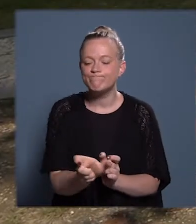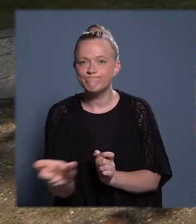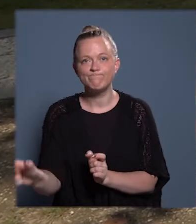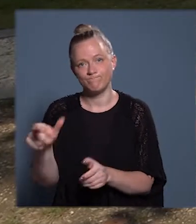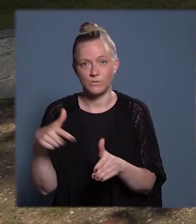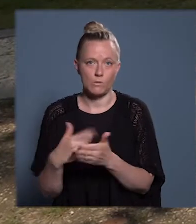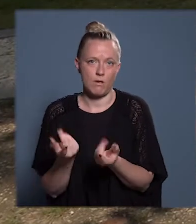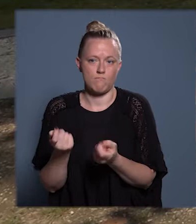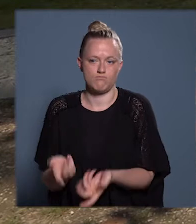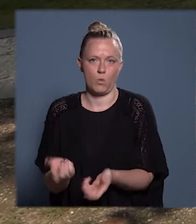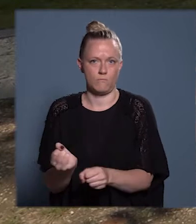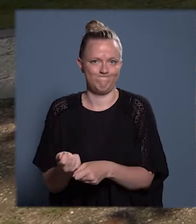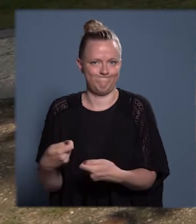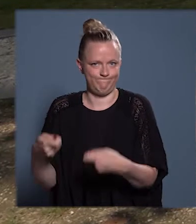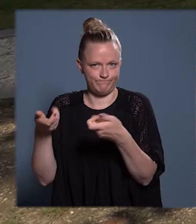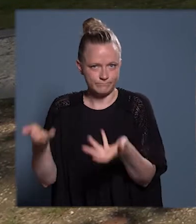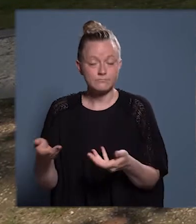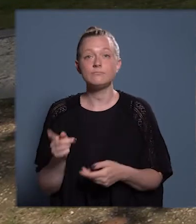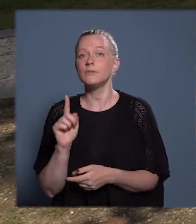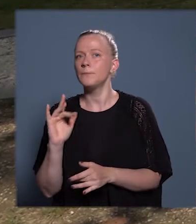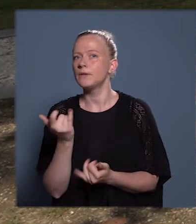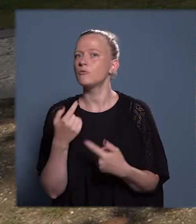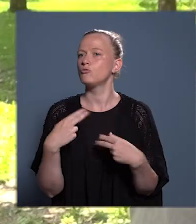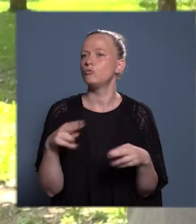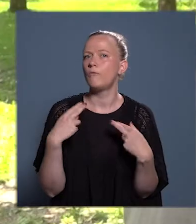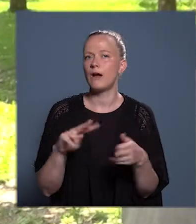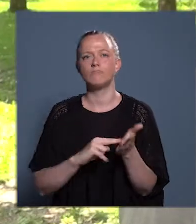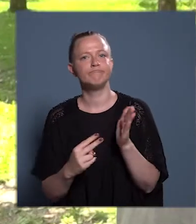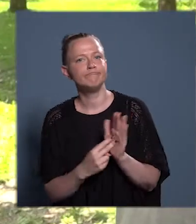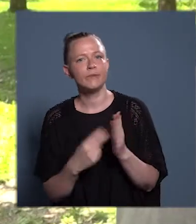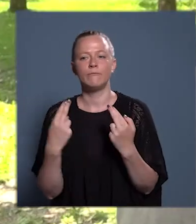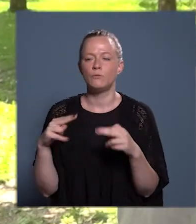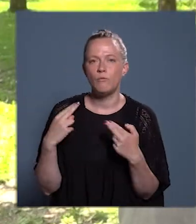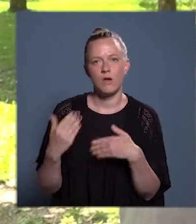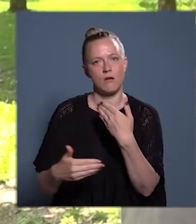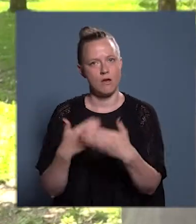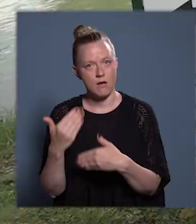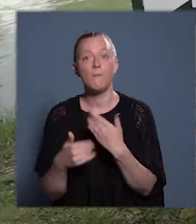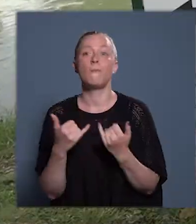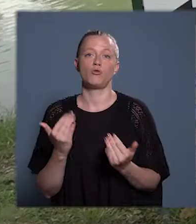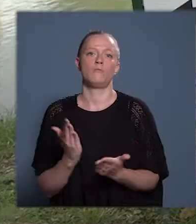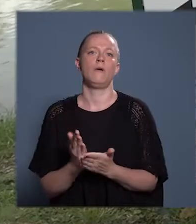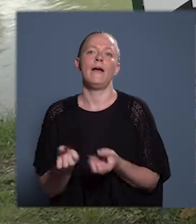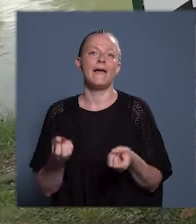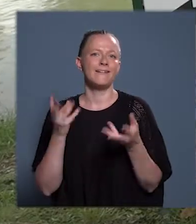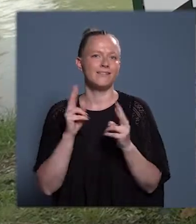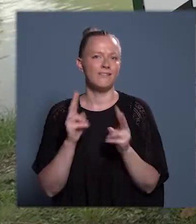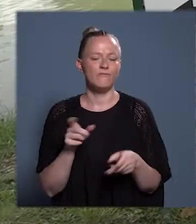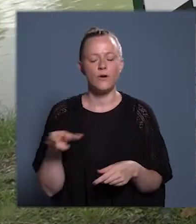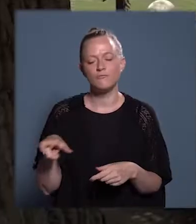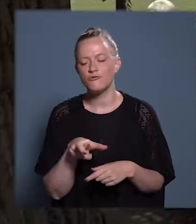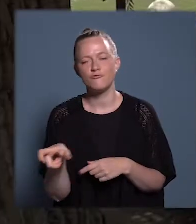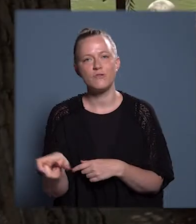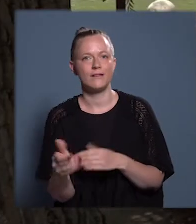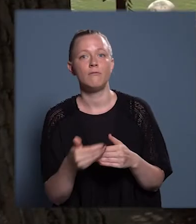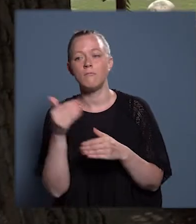vonalvezetés. Ennek ellenére tovább terveztettük a terveket, most már engedélyek vannak a sétány melletti kikötőkre,